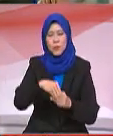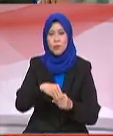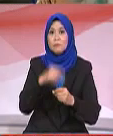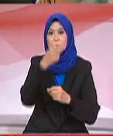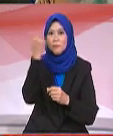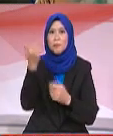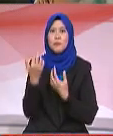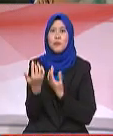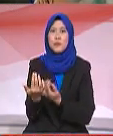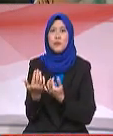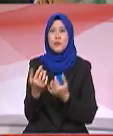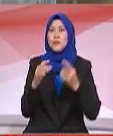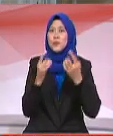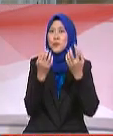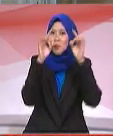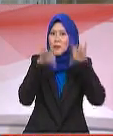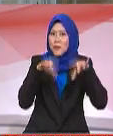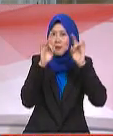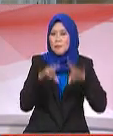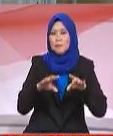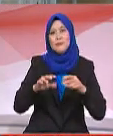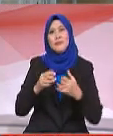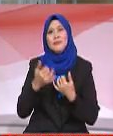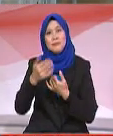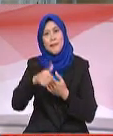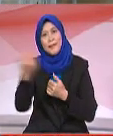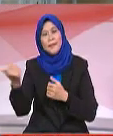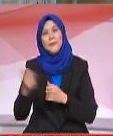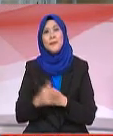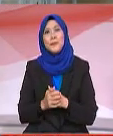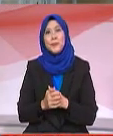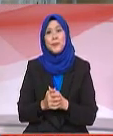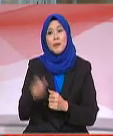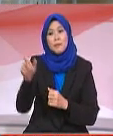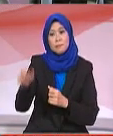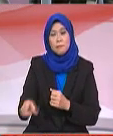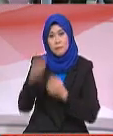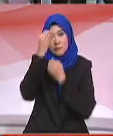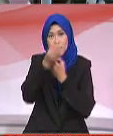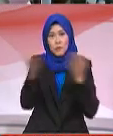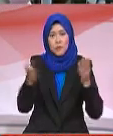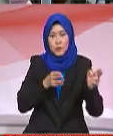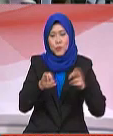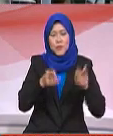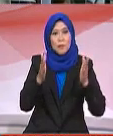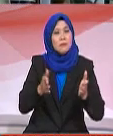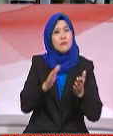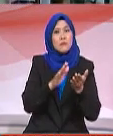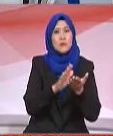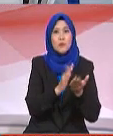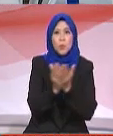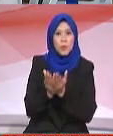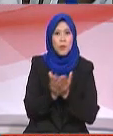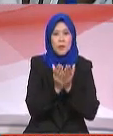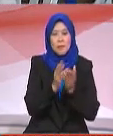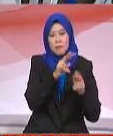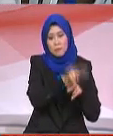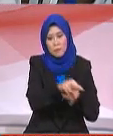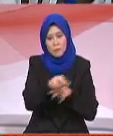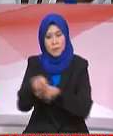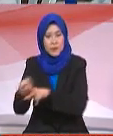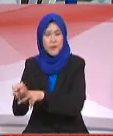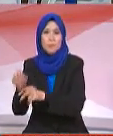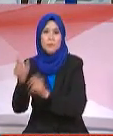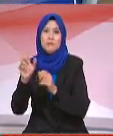kertas peperiksaan berikutnya. Pengetua Rogayah Talib turut memaklumkan pengurusan sekolah sentiasa memantau calon